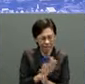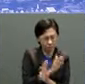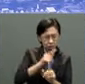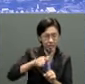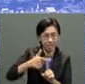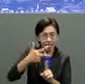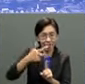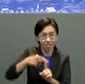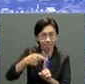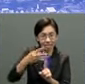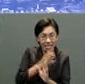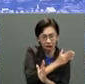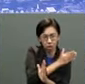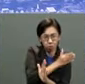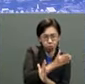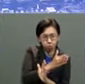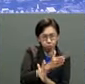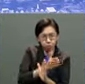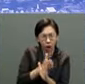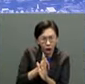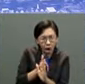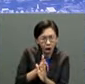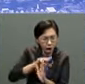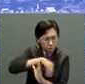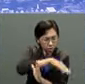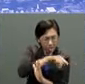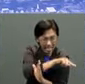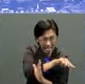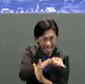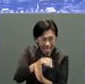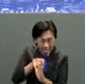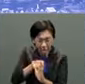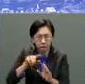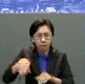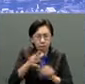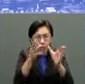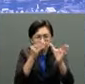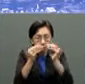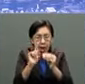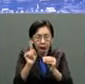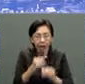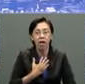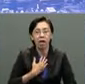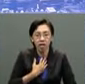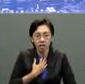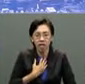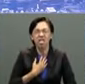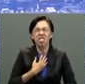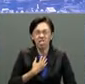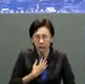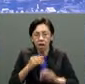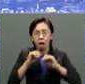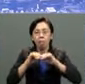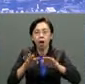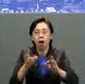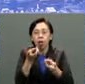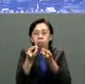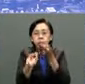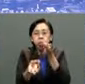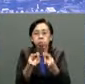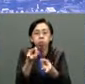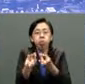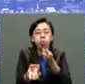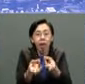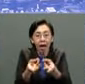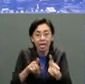เดือนนี้งั้นเราต้องเรียนรู้ว่าตอนนี้โรคนี้คือโรคที่ติดต่อทางเดินหายใจนะครับแพร่กระจายผ่าน